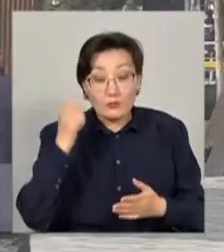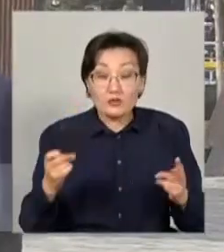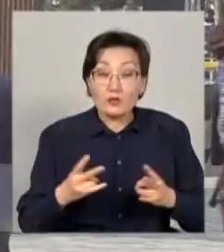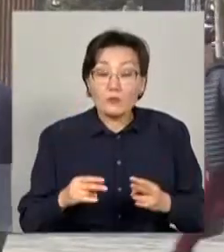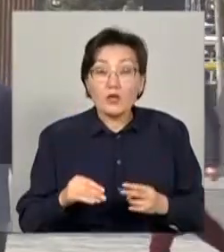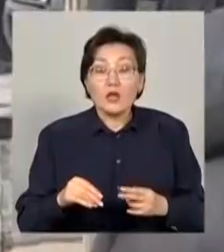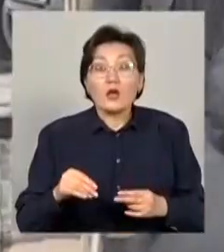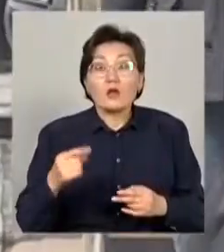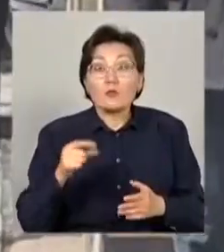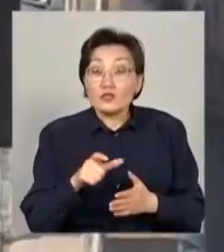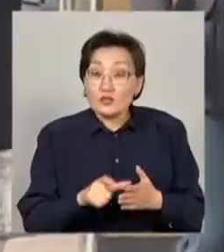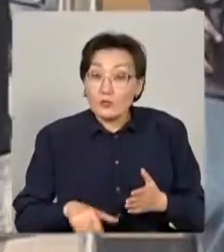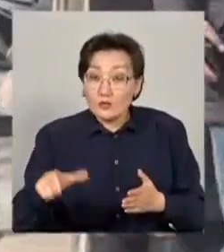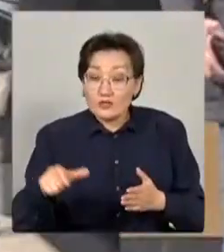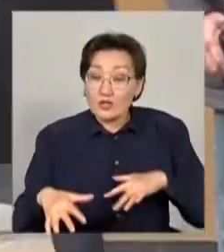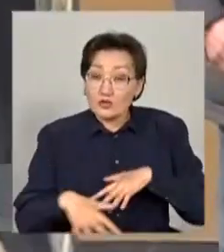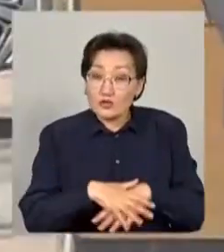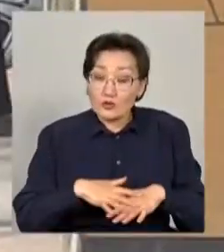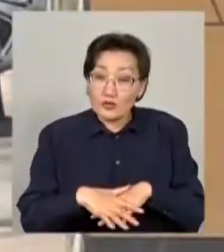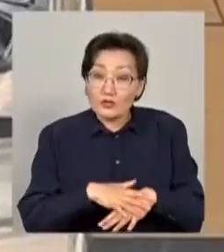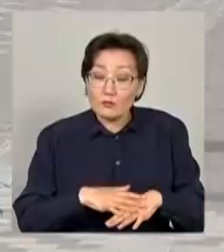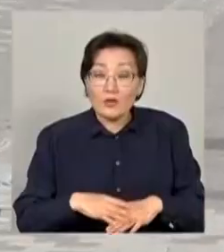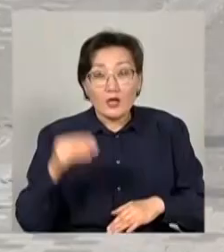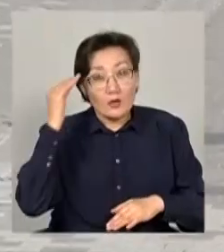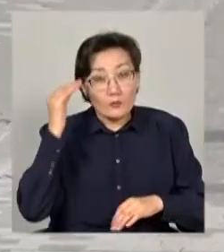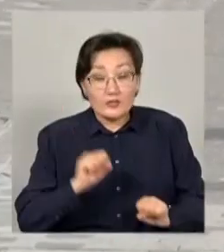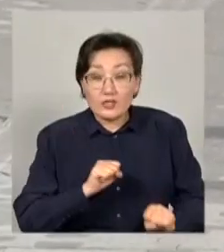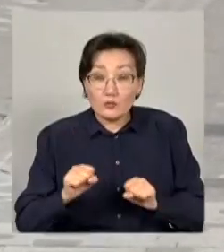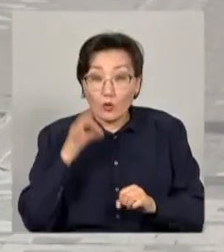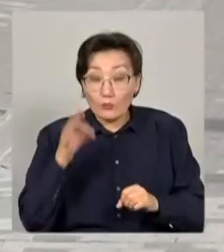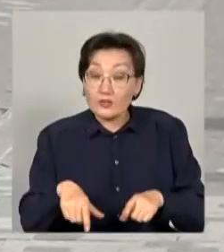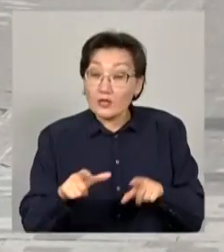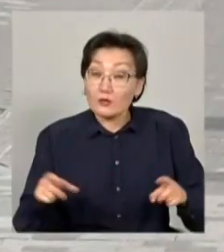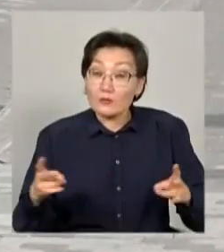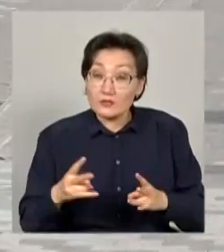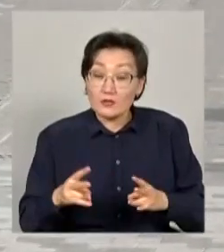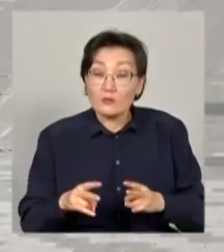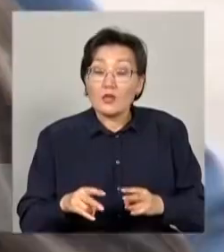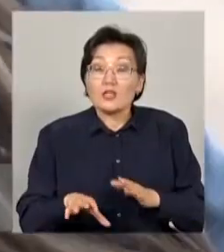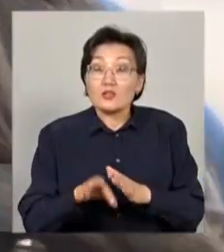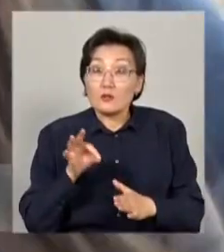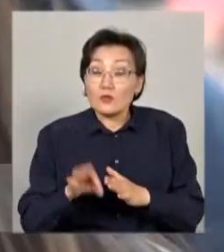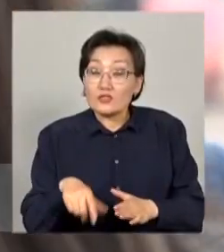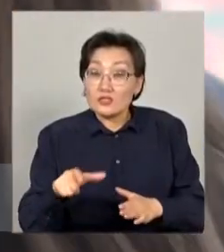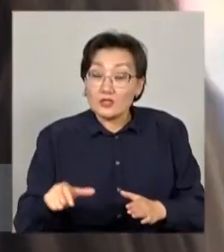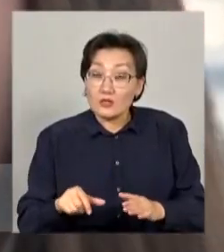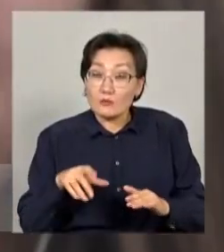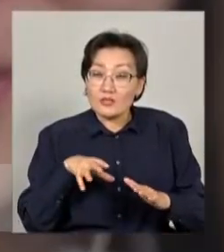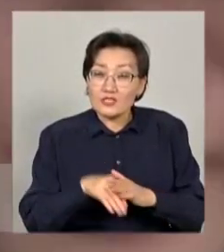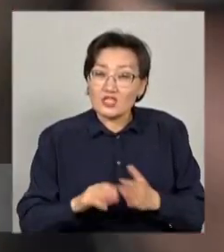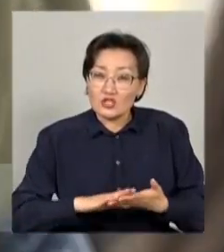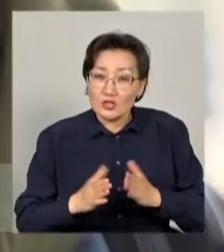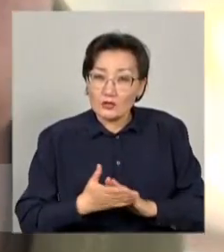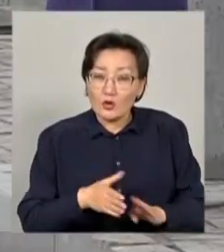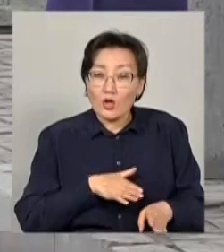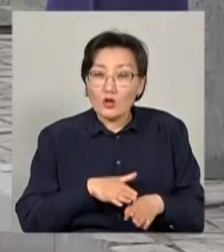Ақын Қасымхан Бегманов қоғамға халық сөзін сөйлейтін білікті адамдар керек дейді. Сөзінше сайланатын халық қалауларының ел ішіндегі жағдаймен